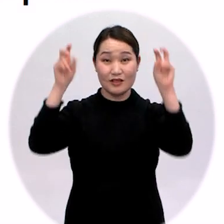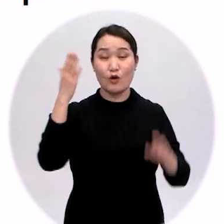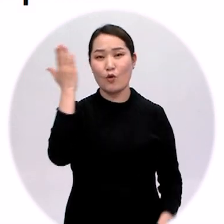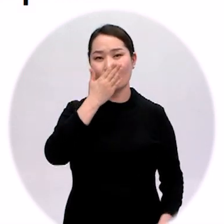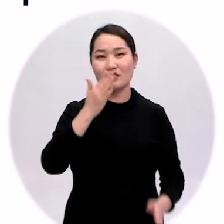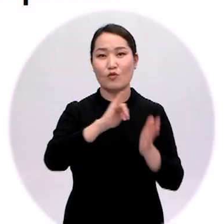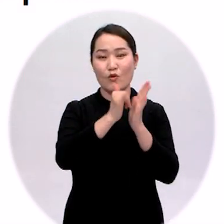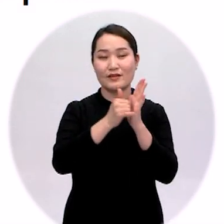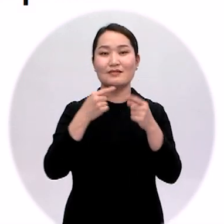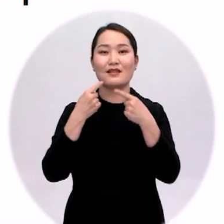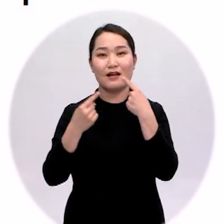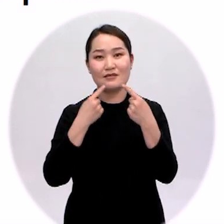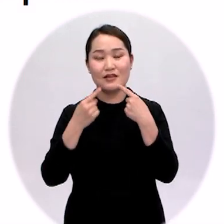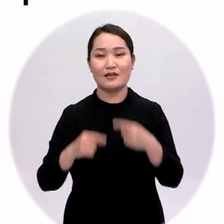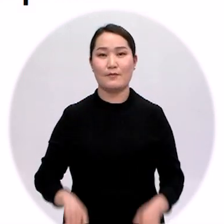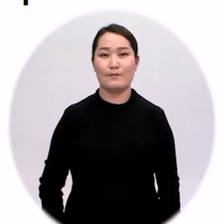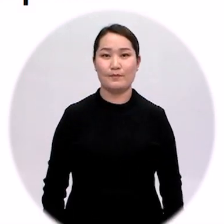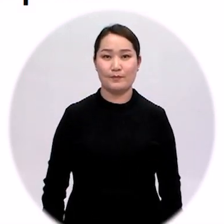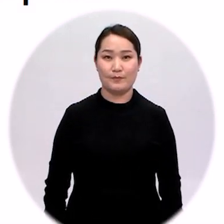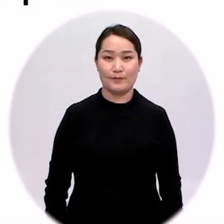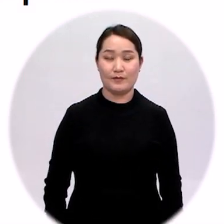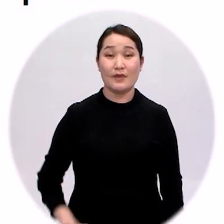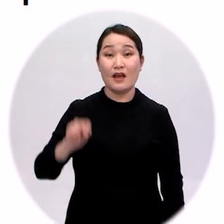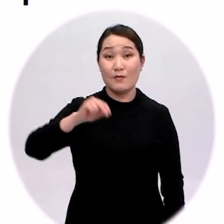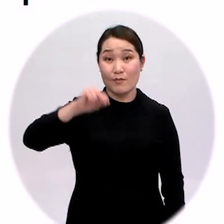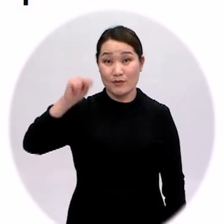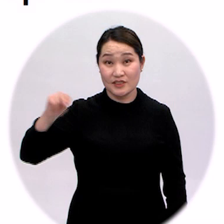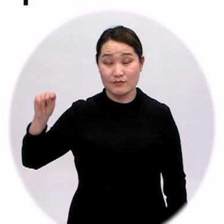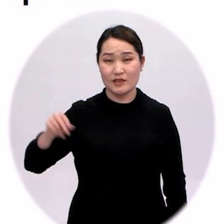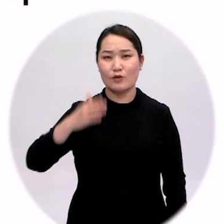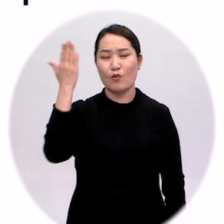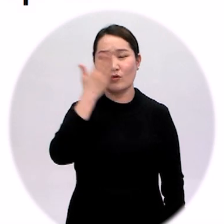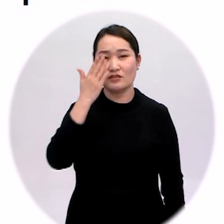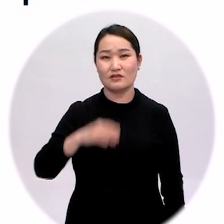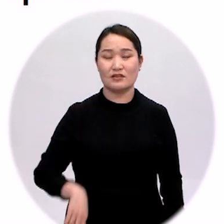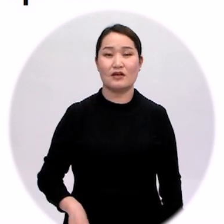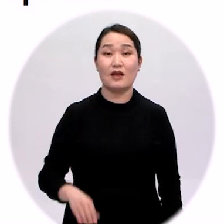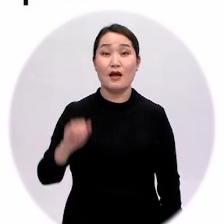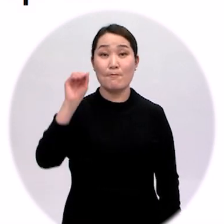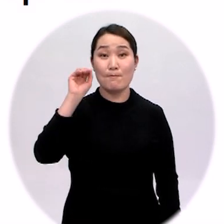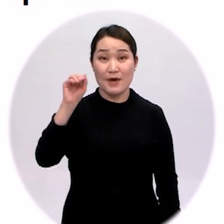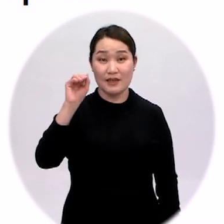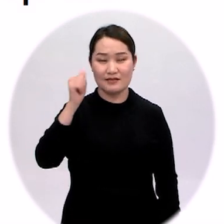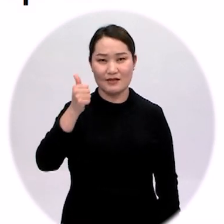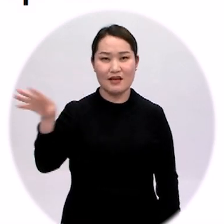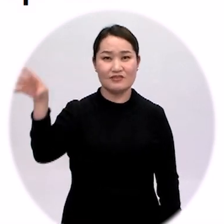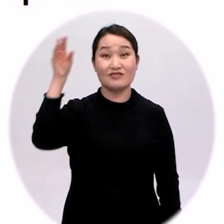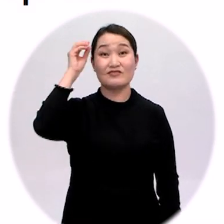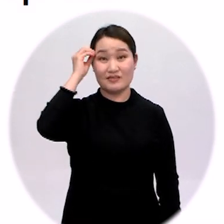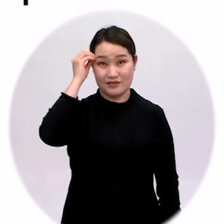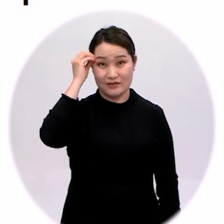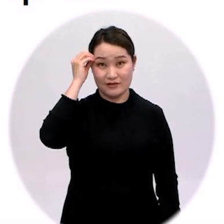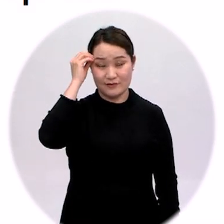ярилцаарай. Мөн бичмэл болон дарамт үсгүүдээ сайн үдэлж, бичмэл